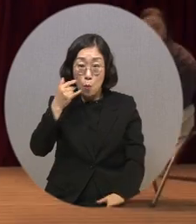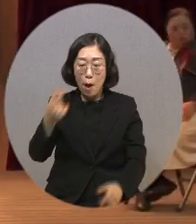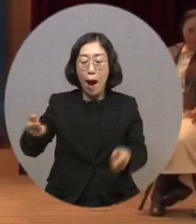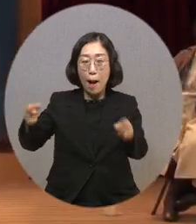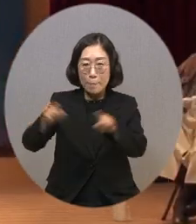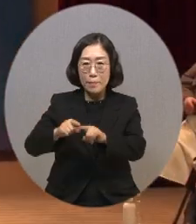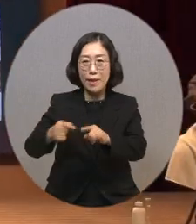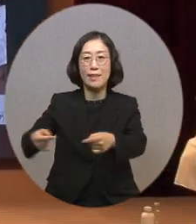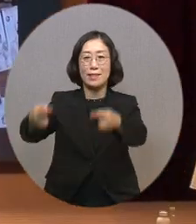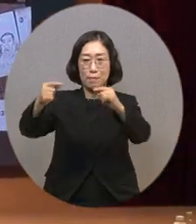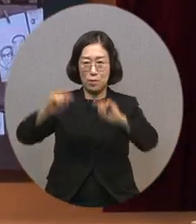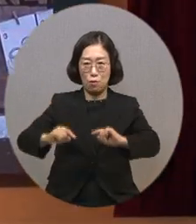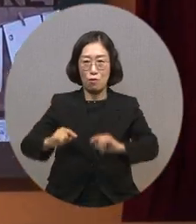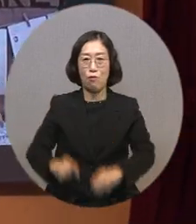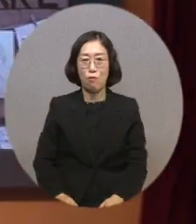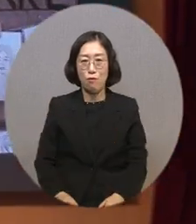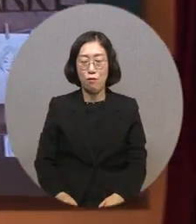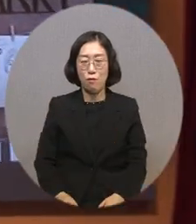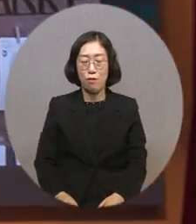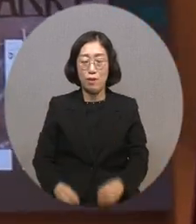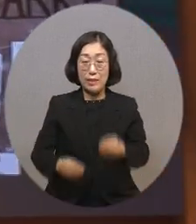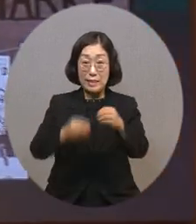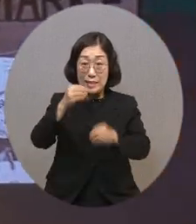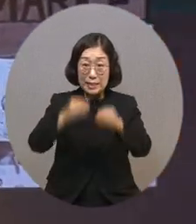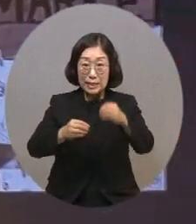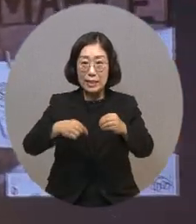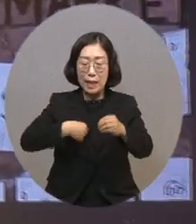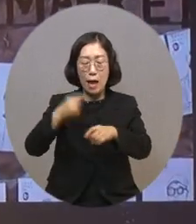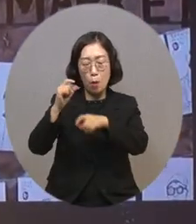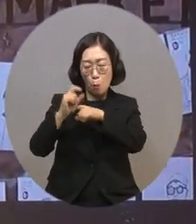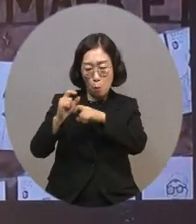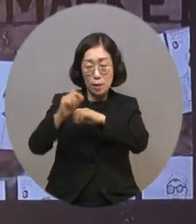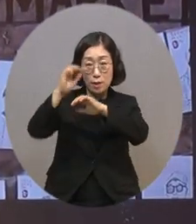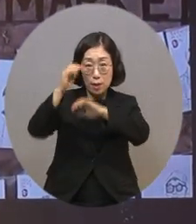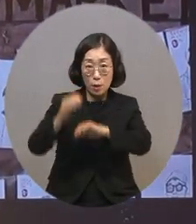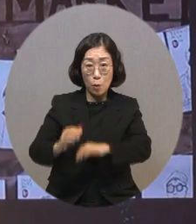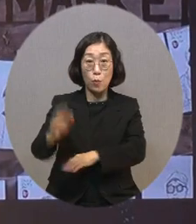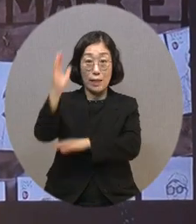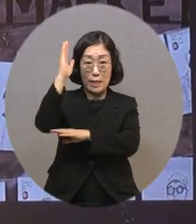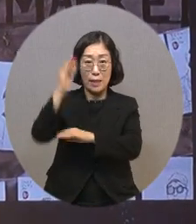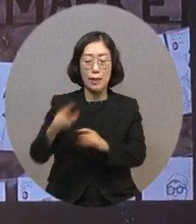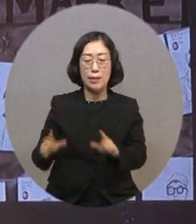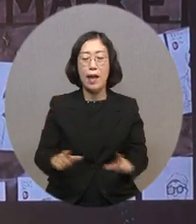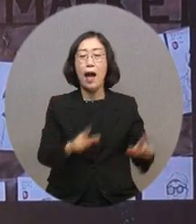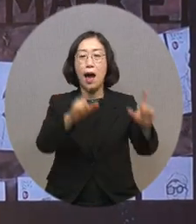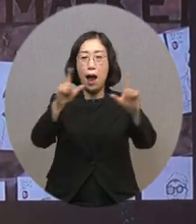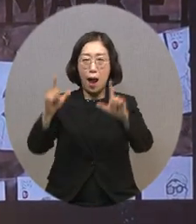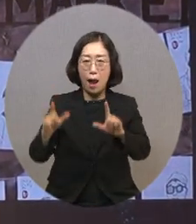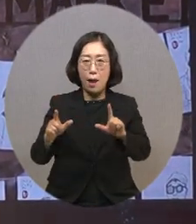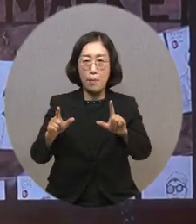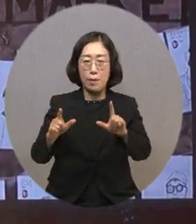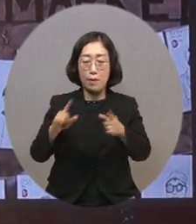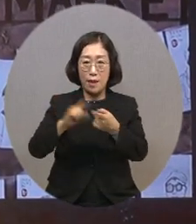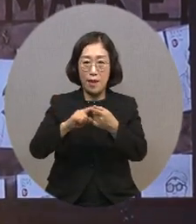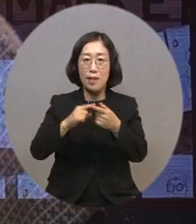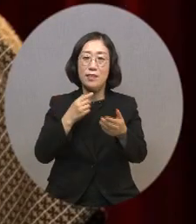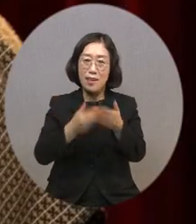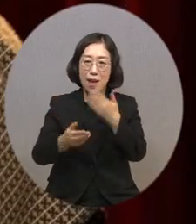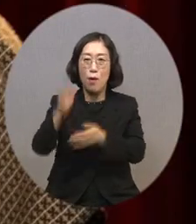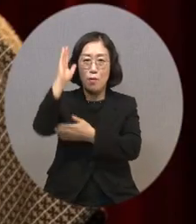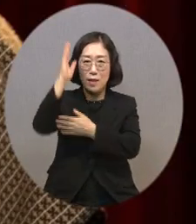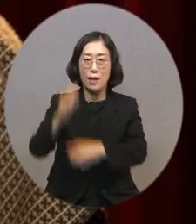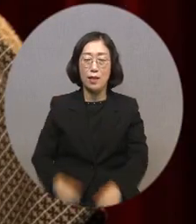함께했습니다. 정은혜 작가가 한 편의 시, 자신의 고민의 시간을 이야기하며 삶의 여정의 변화를 생생하게